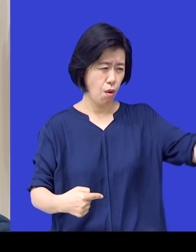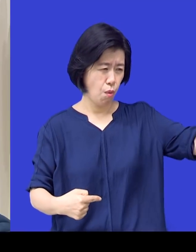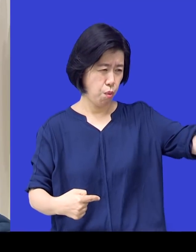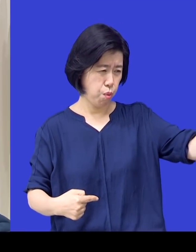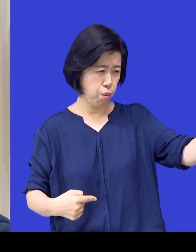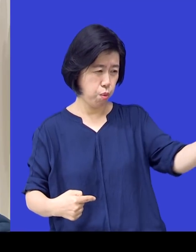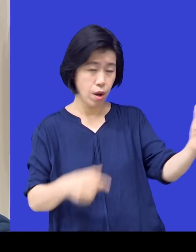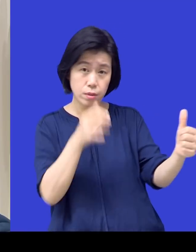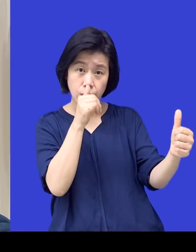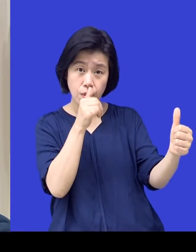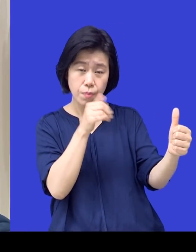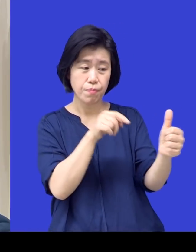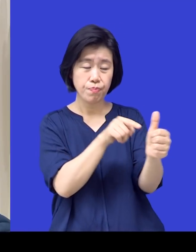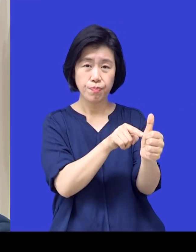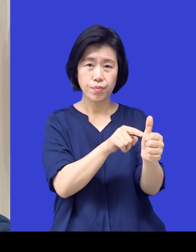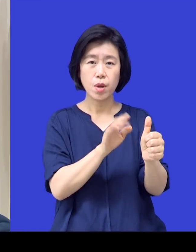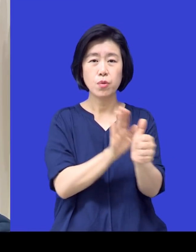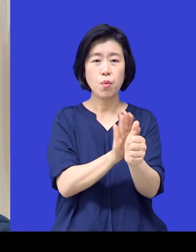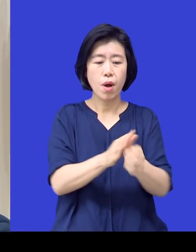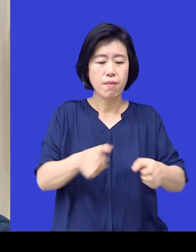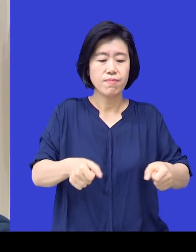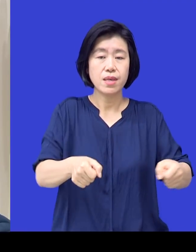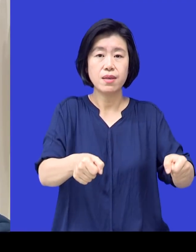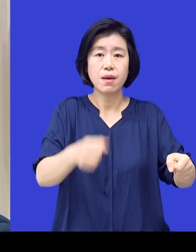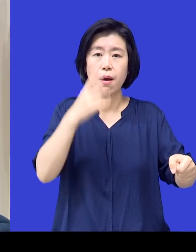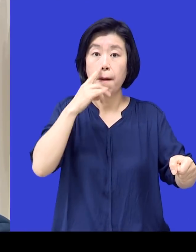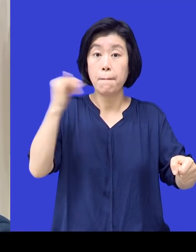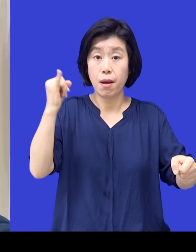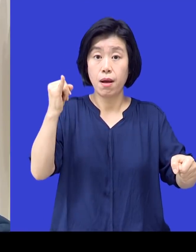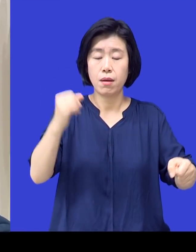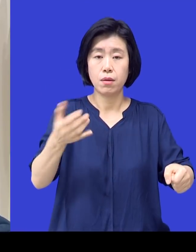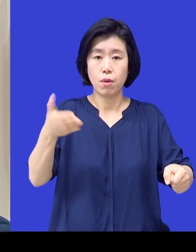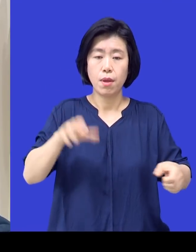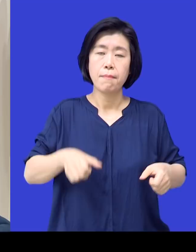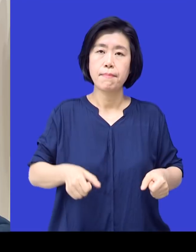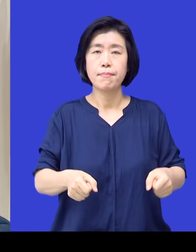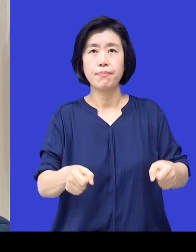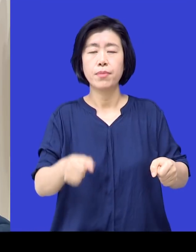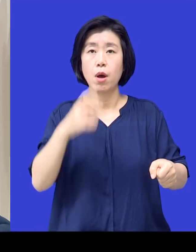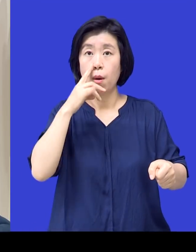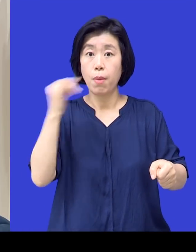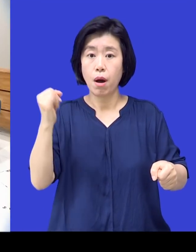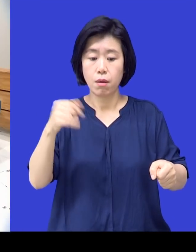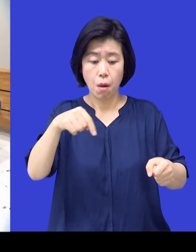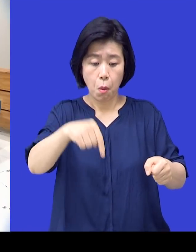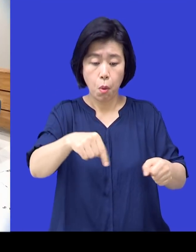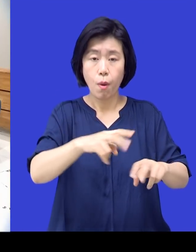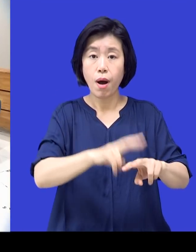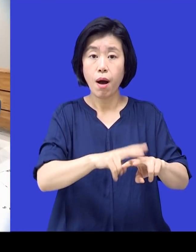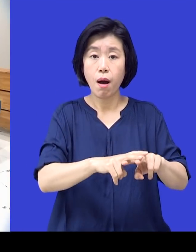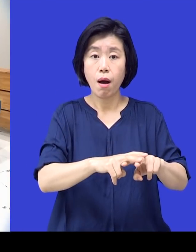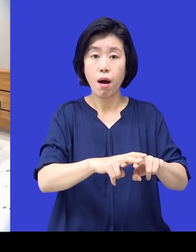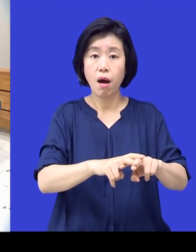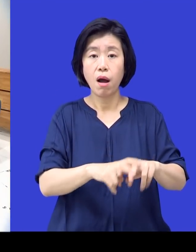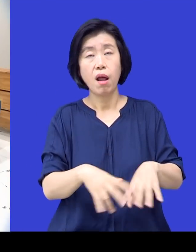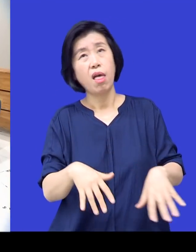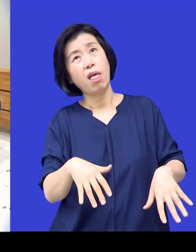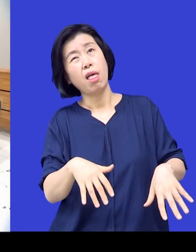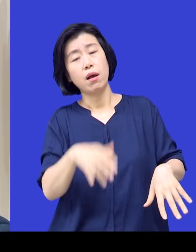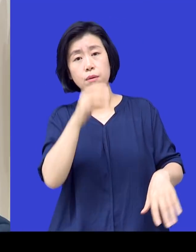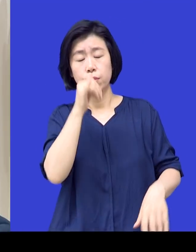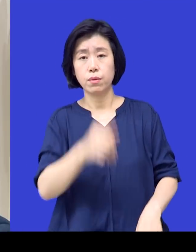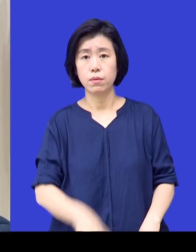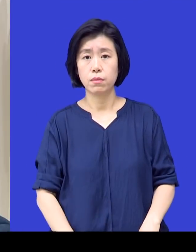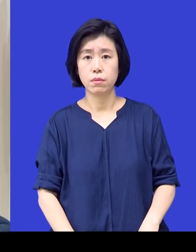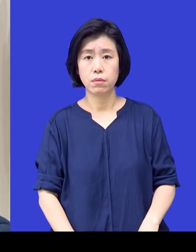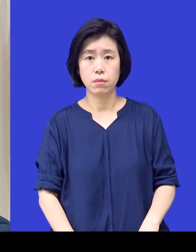근데 휠체어를 뒤에서 엄마가 끌고 오는데 예. 얘는 완전히 반 송장인 거예요. 죽어 있는 아이처럼. 네네. 가까이 이렇게 오면 올수록